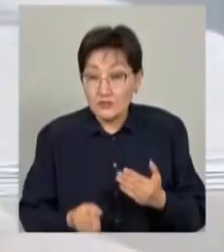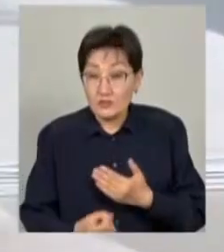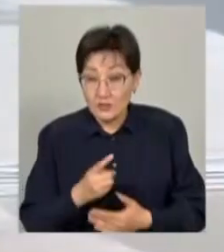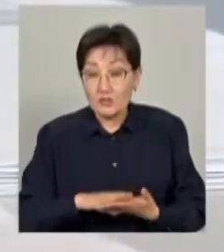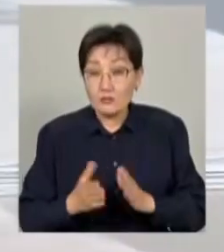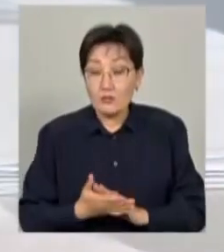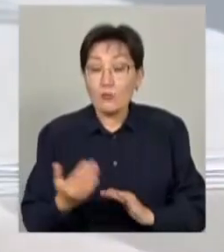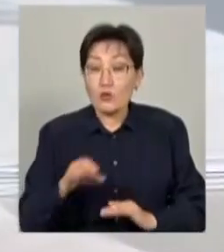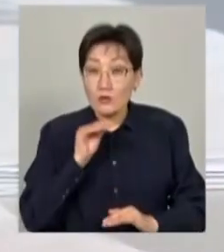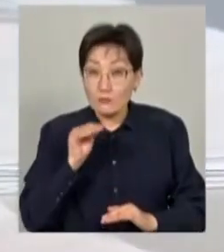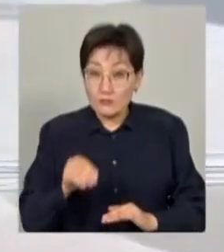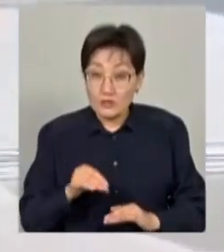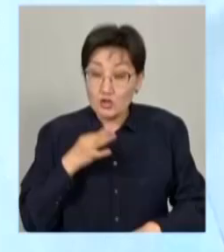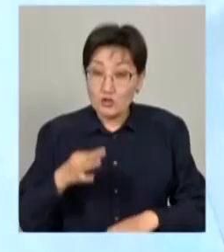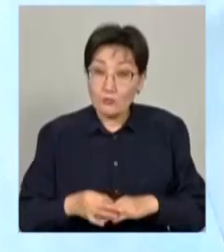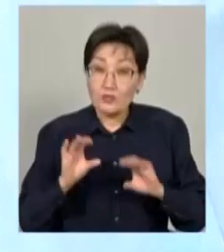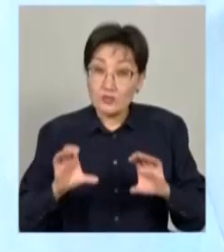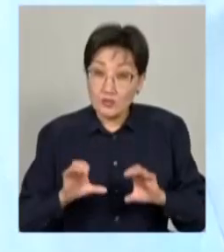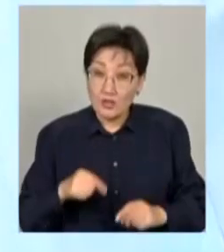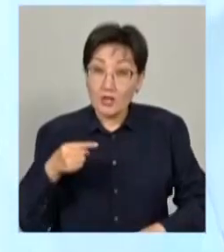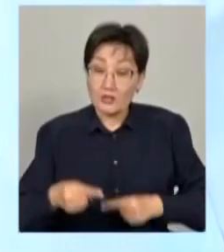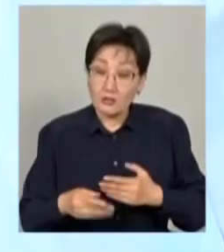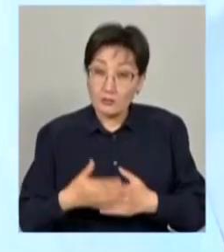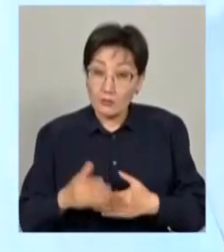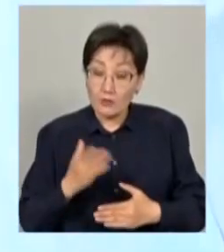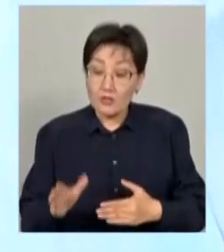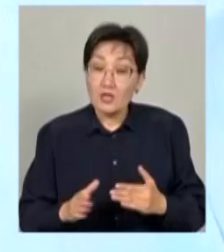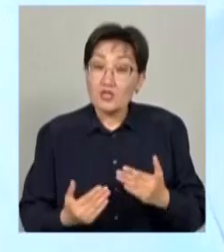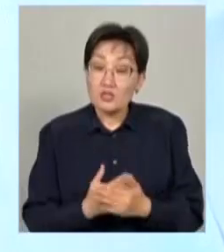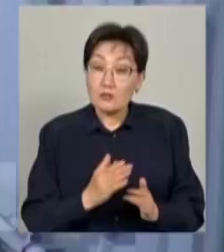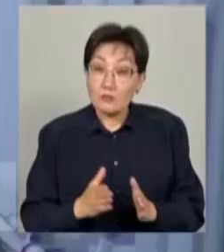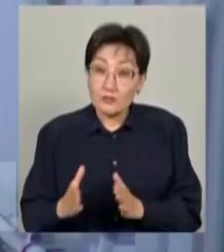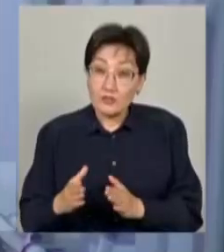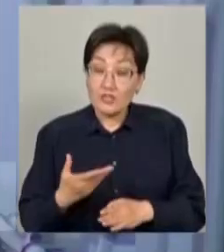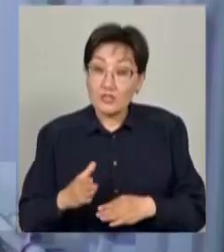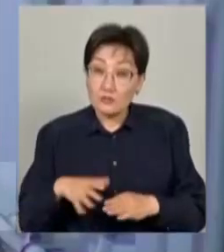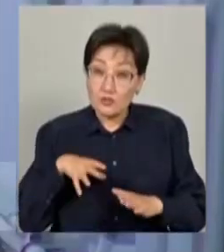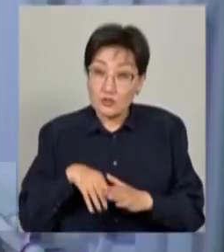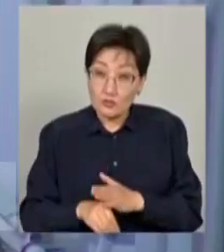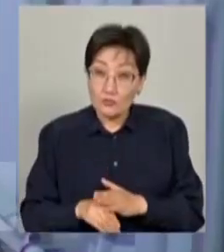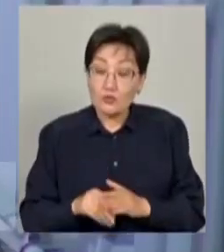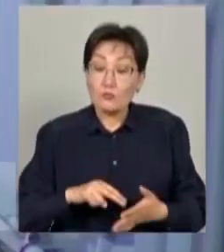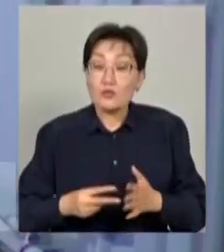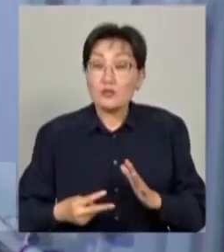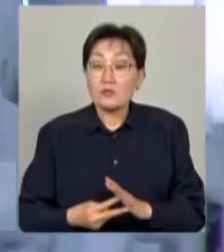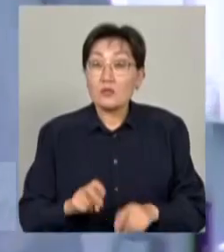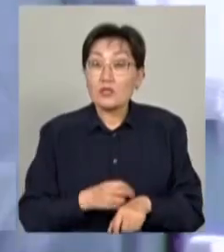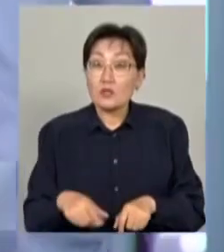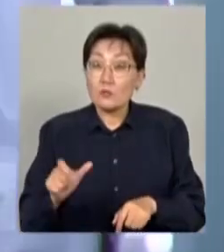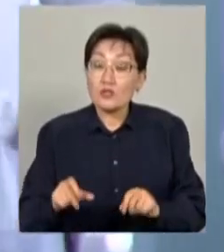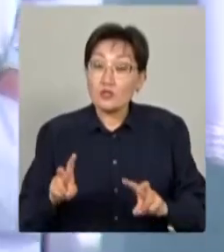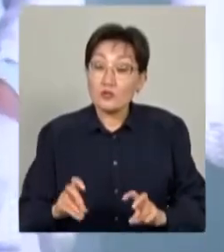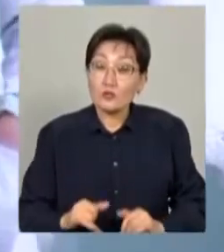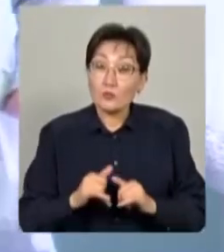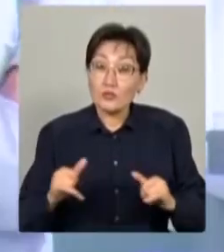жауапкершілігі заңмен белгіленбек. Саладағы жаңа жүйені кезең-кезеңмен енгізу жоспарланған. Бұл өз кезегінде дәрігерлердің